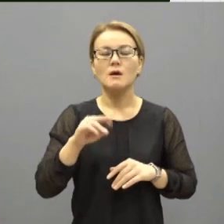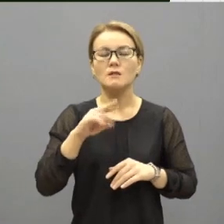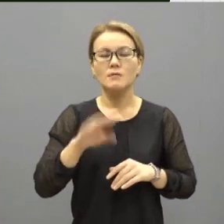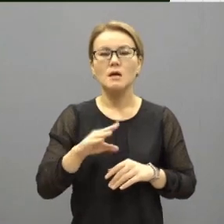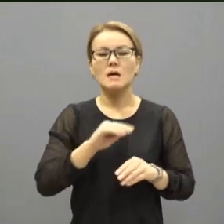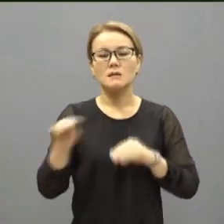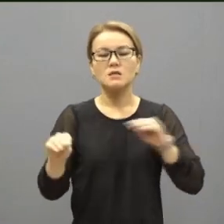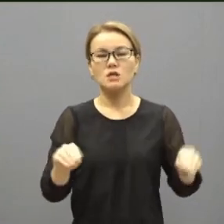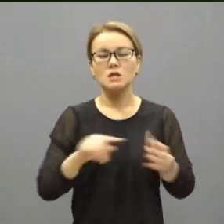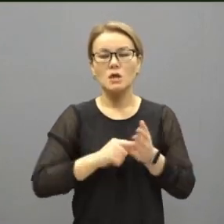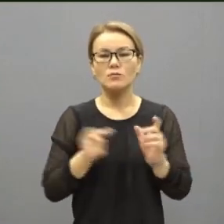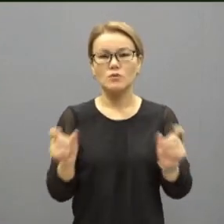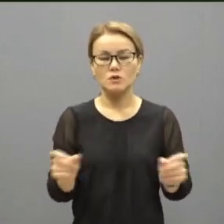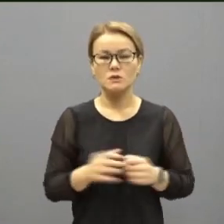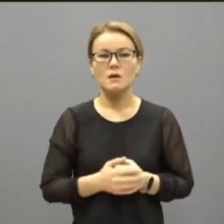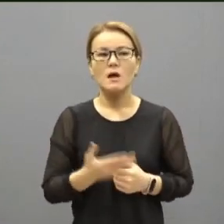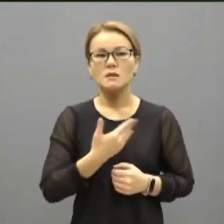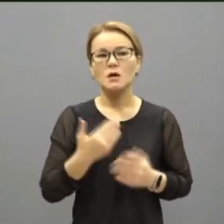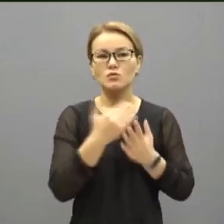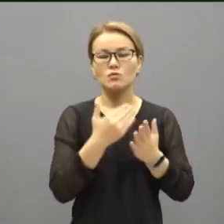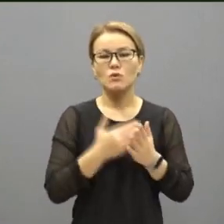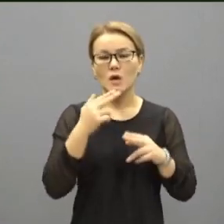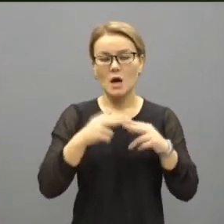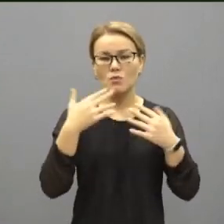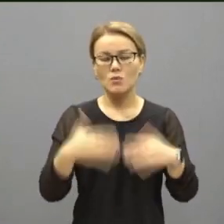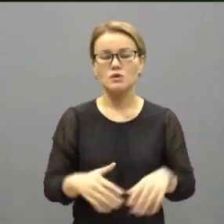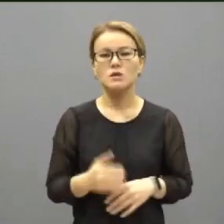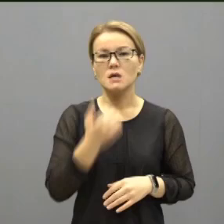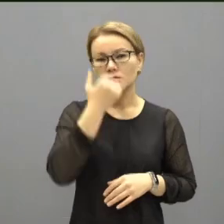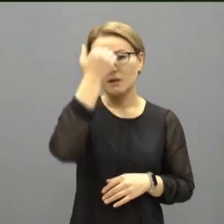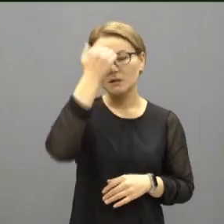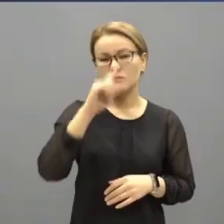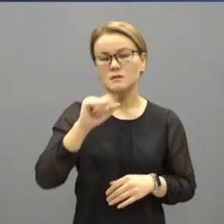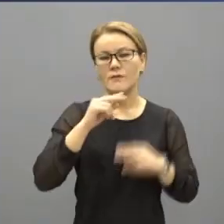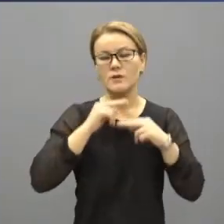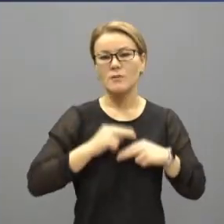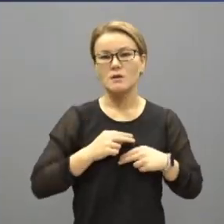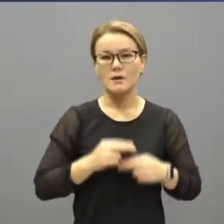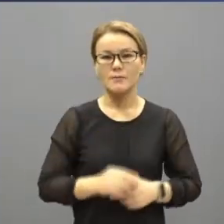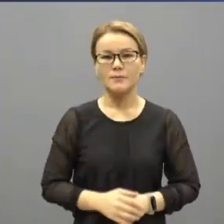множители. На этом наш урок окончен. Спасибо за внимание.